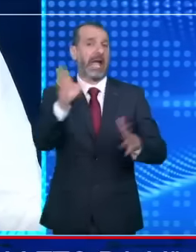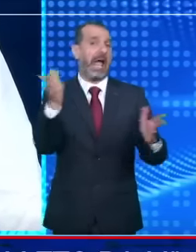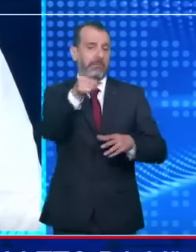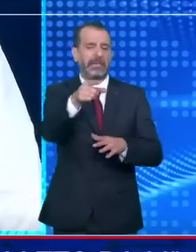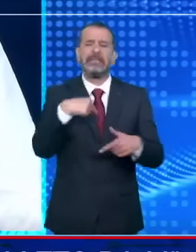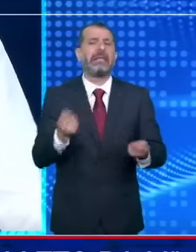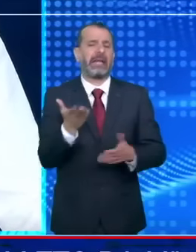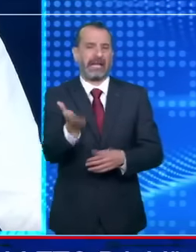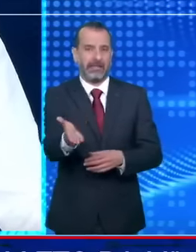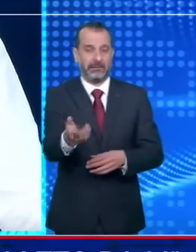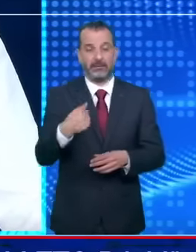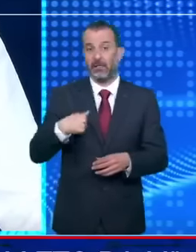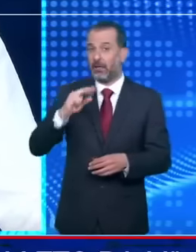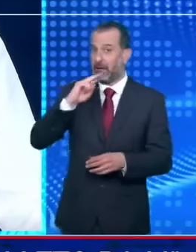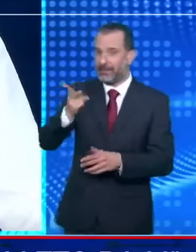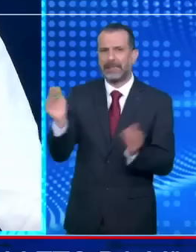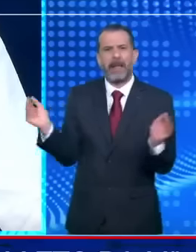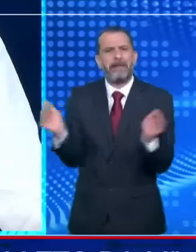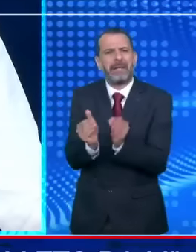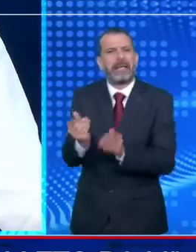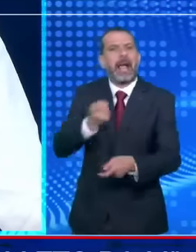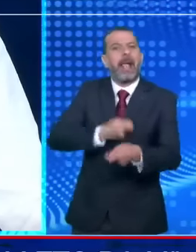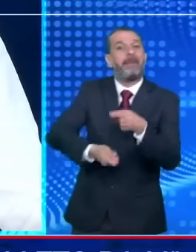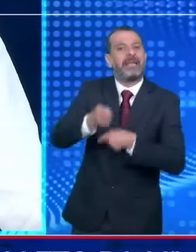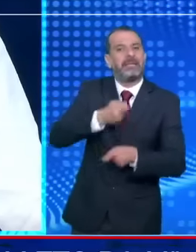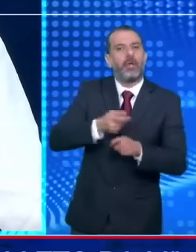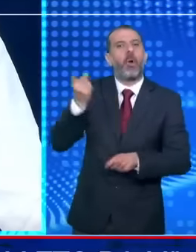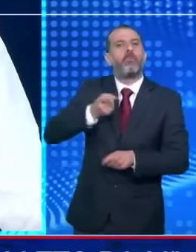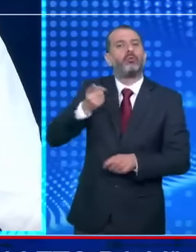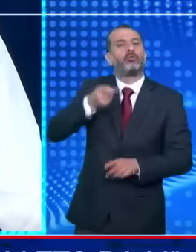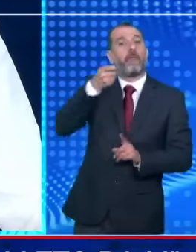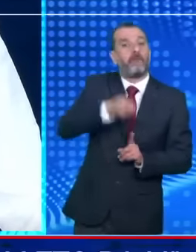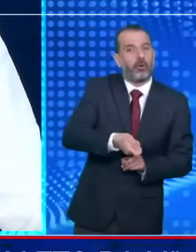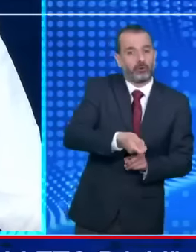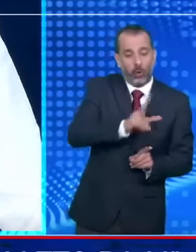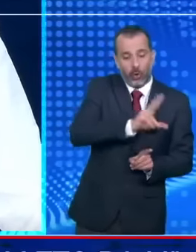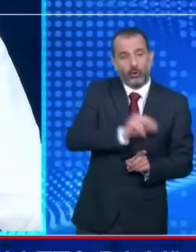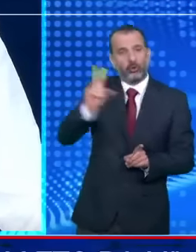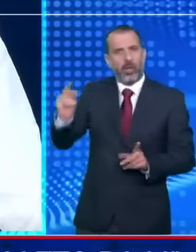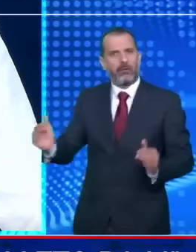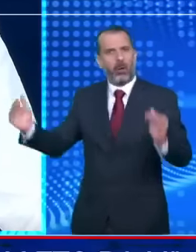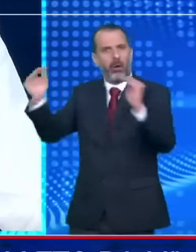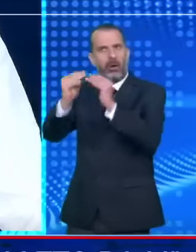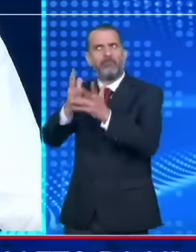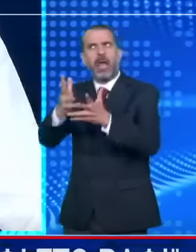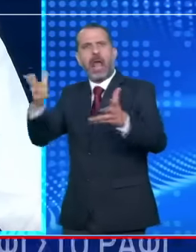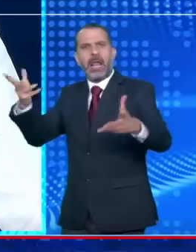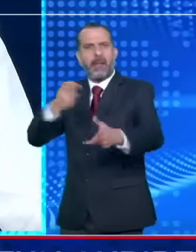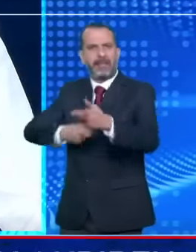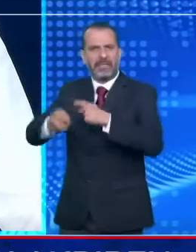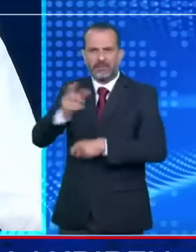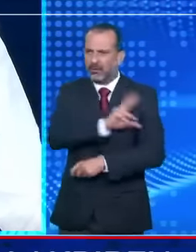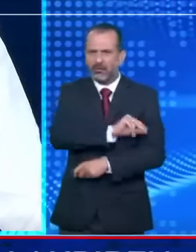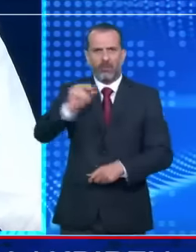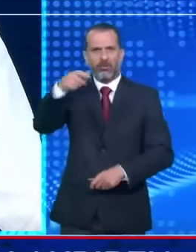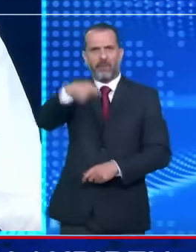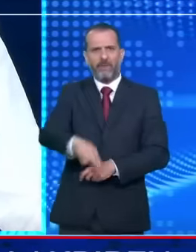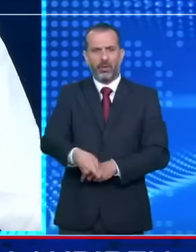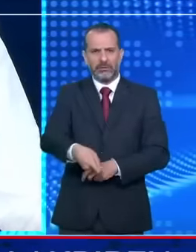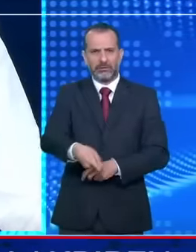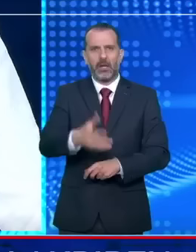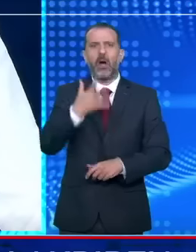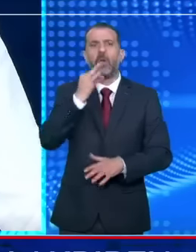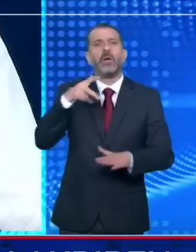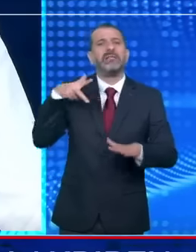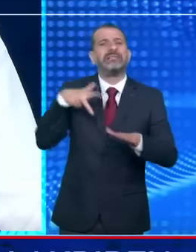επιχειρήσεις, οι οποίες πληρώνουν τον ίδιο φορολογικό συντελεστή όπως οι τεράστιες επιχειρήσεις, και αυτό φαίνεται. Αυτή τη στιγμή έχουμε εκροές από τις